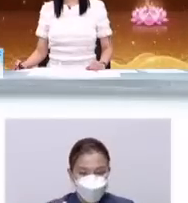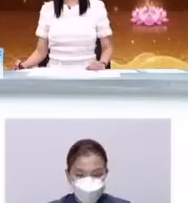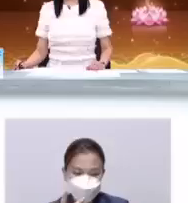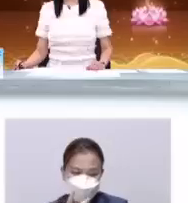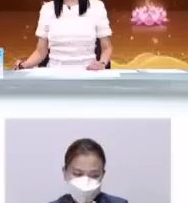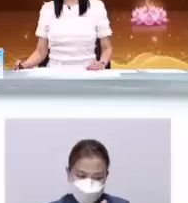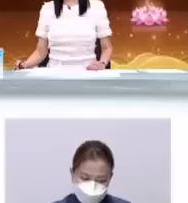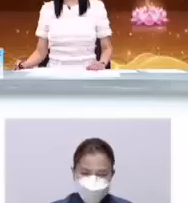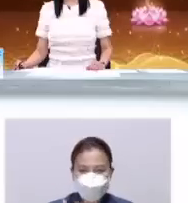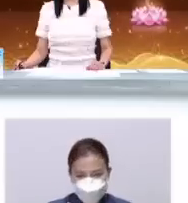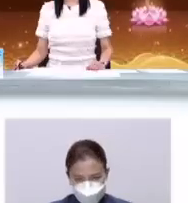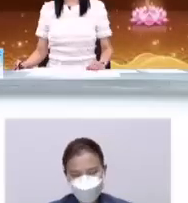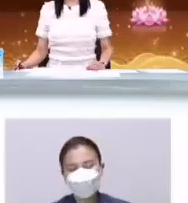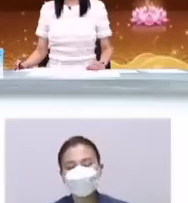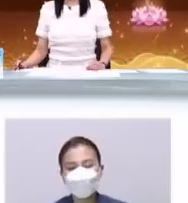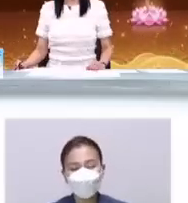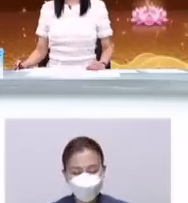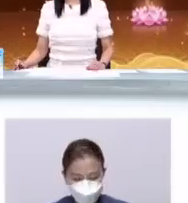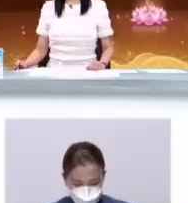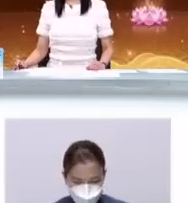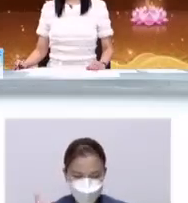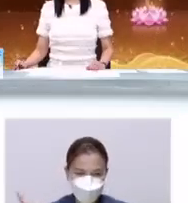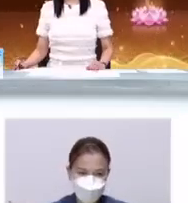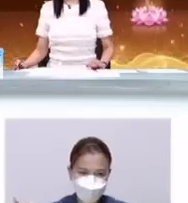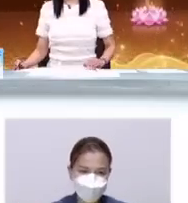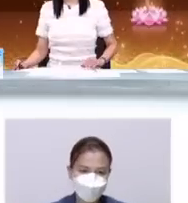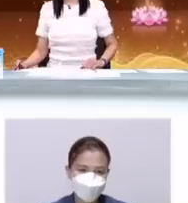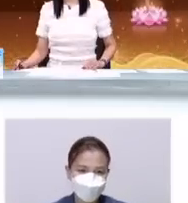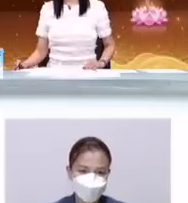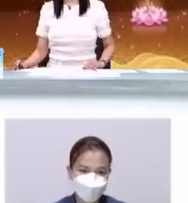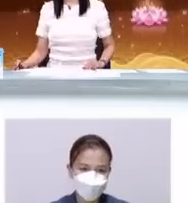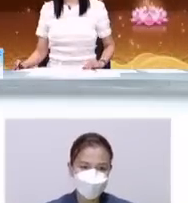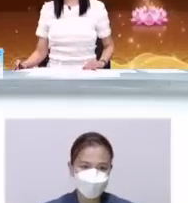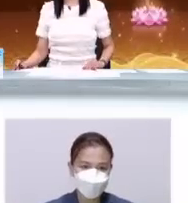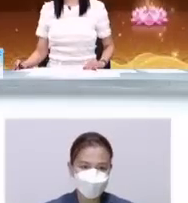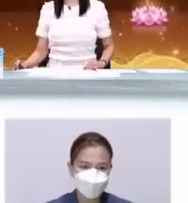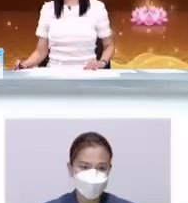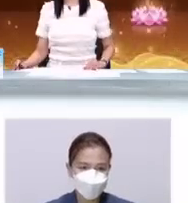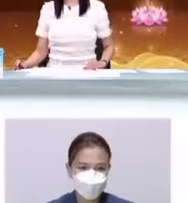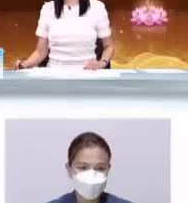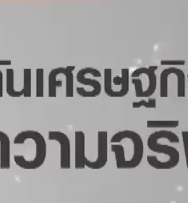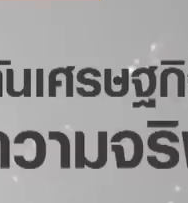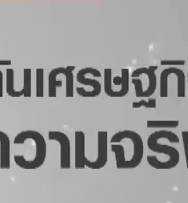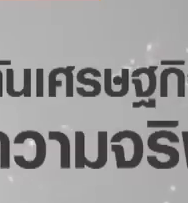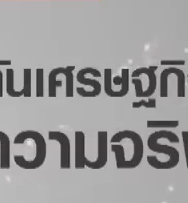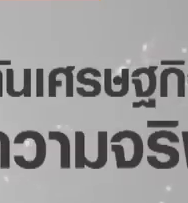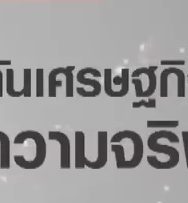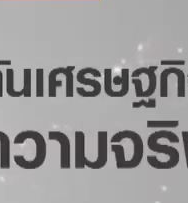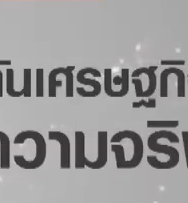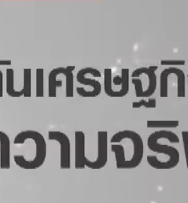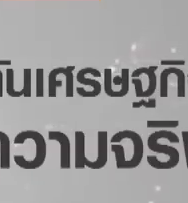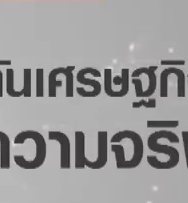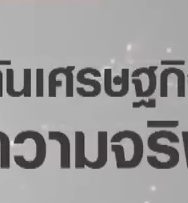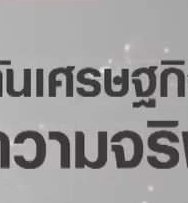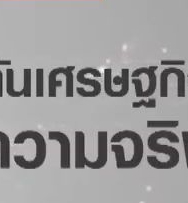คซีนต้านโควิด-19 ค่ะ ครับผมวันนี้ขอบคุณคุณสุภาพรครับ ขอบคุณค่ะ สวัสดีค่ะ ขอบคุณที่